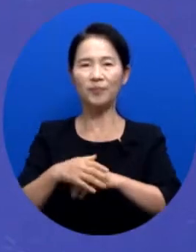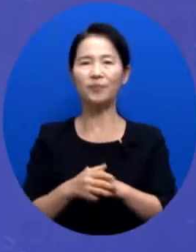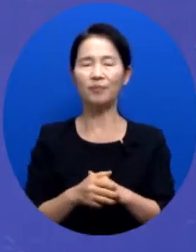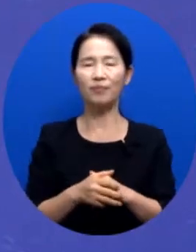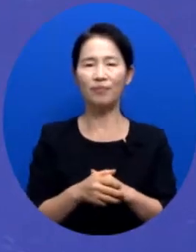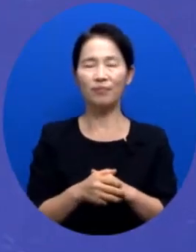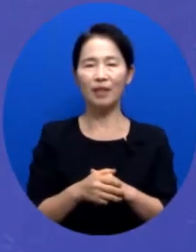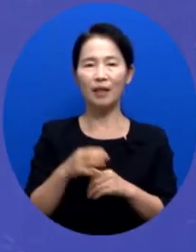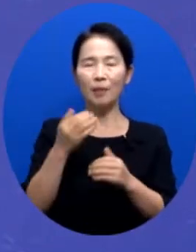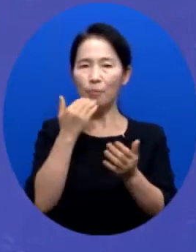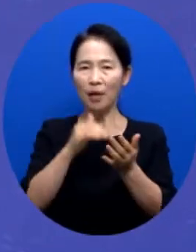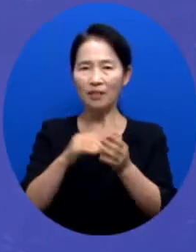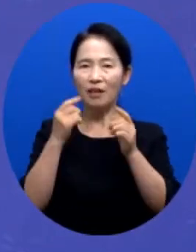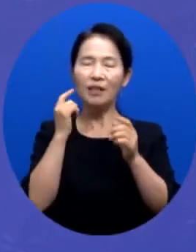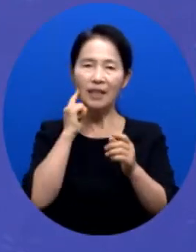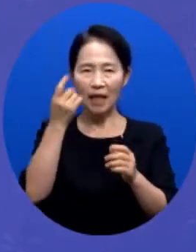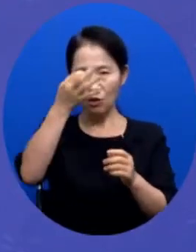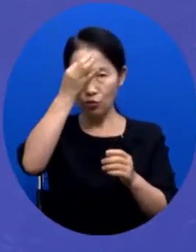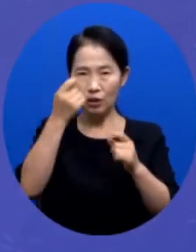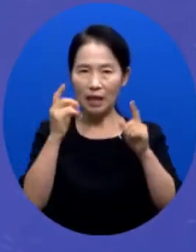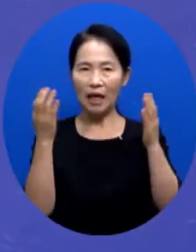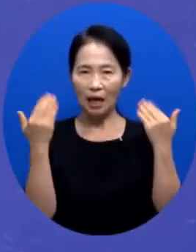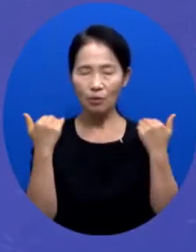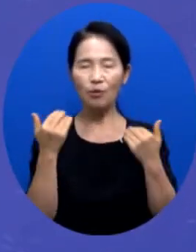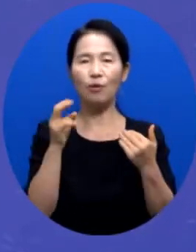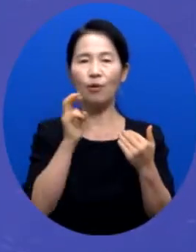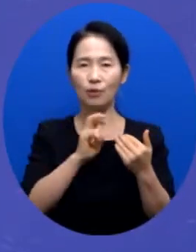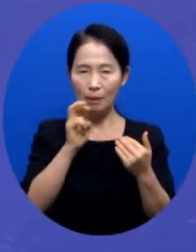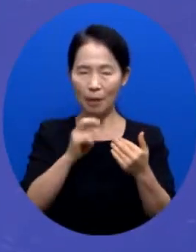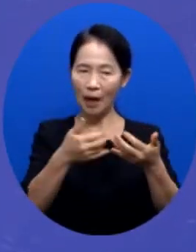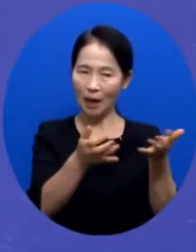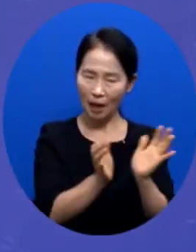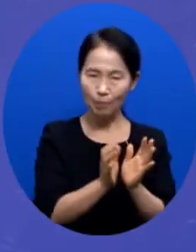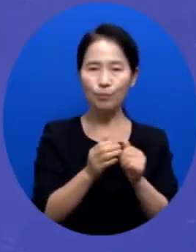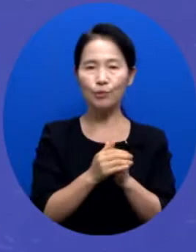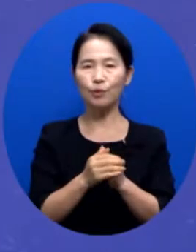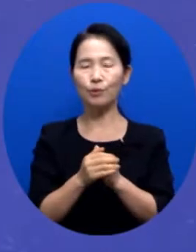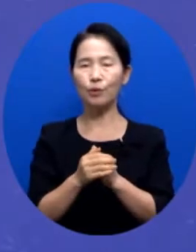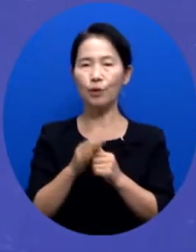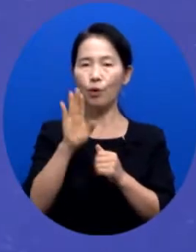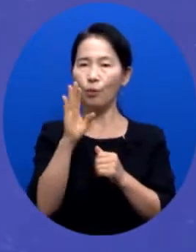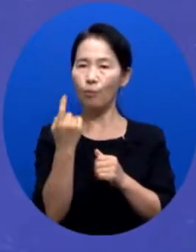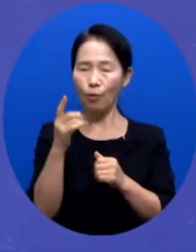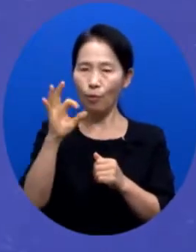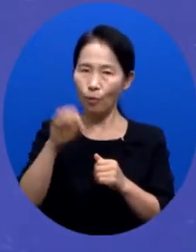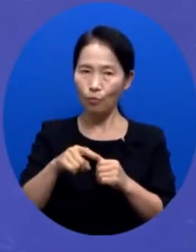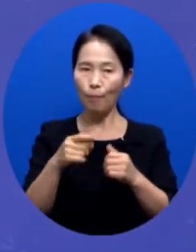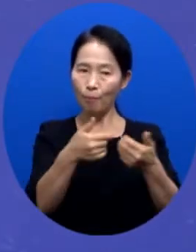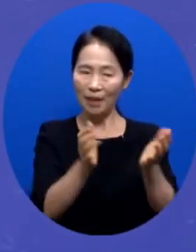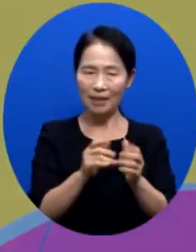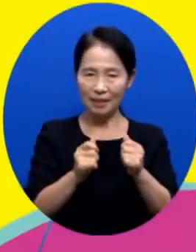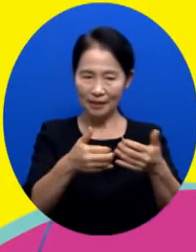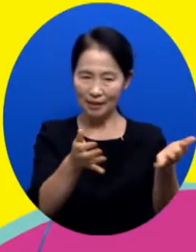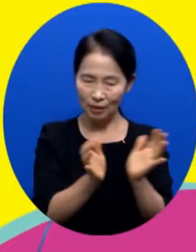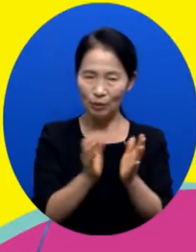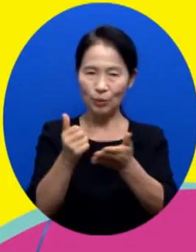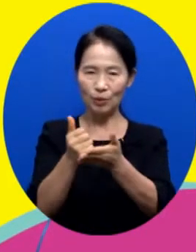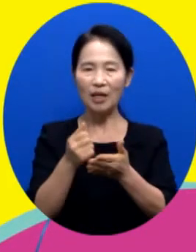백석예술대학교 음악학부 한국음악 전공이 보 밴드 를 초청해 음악 예배를 드립니다